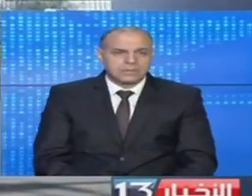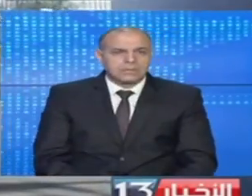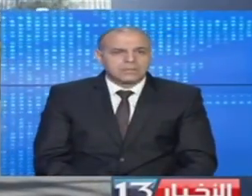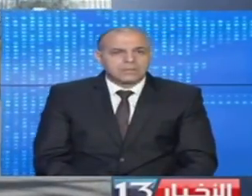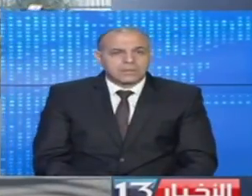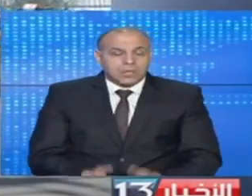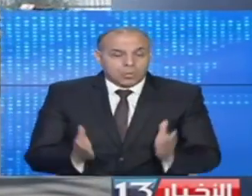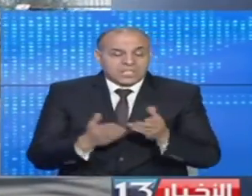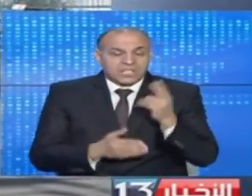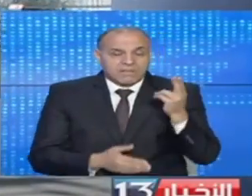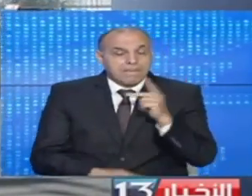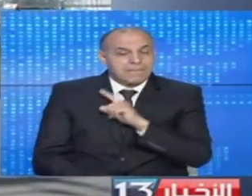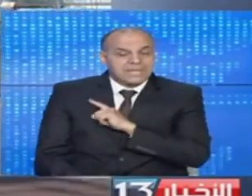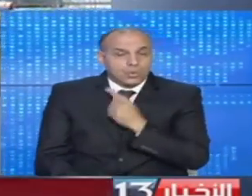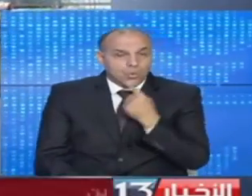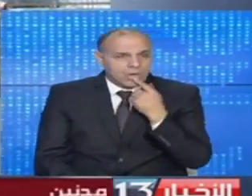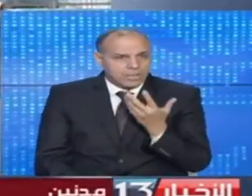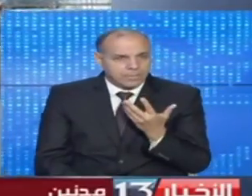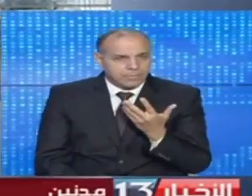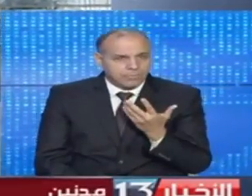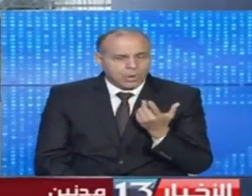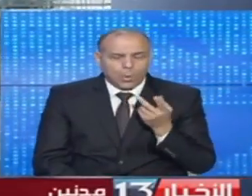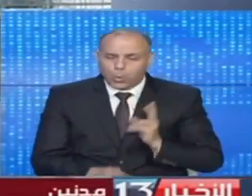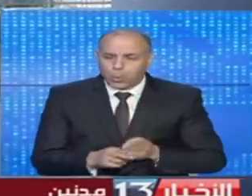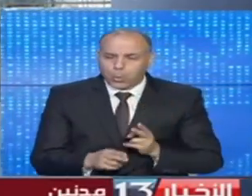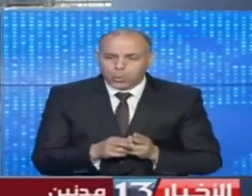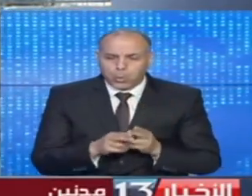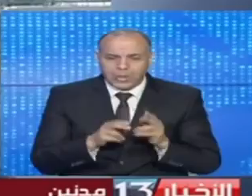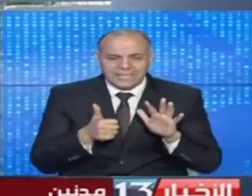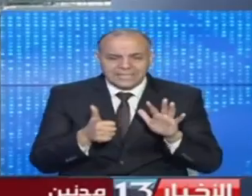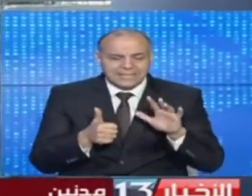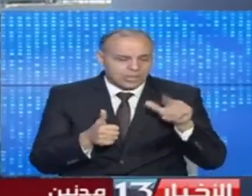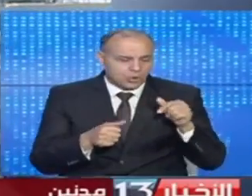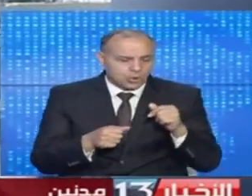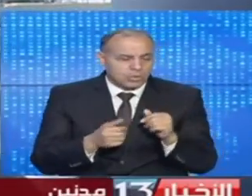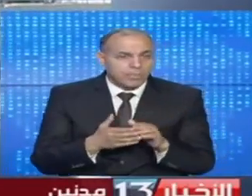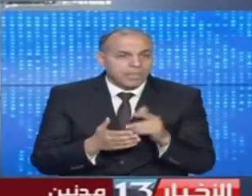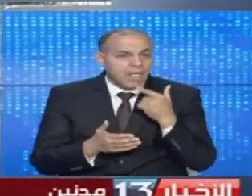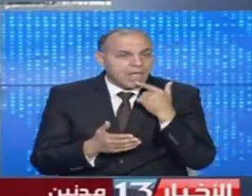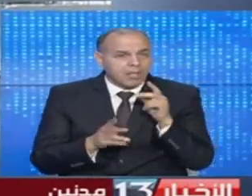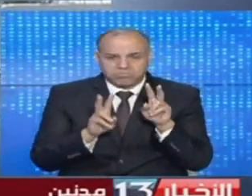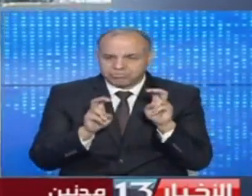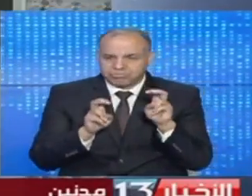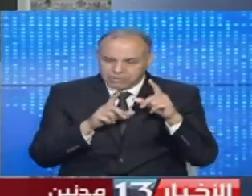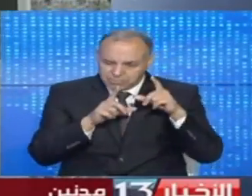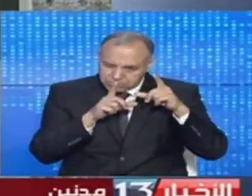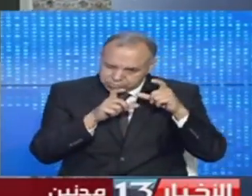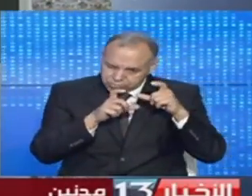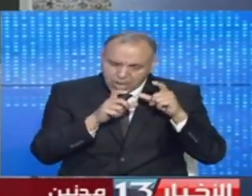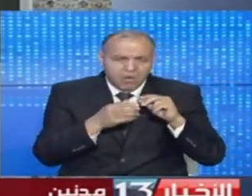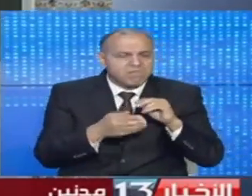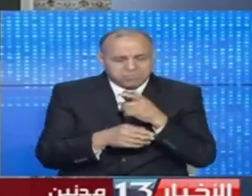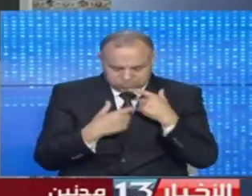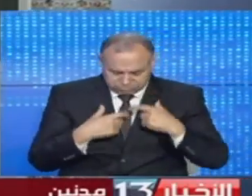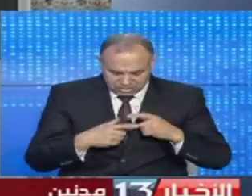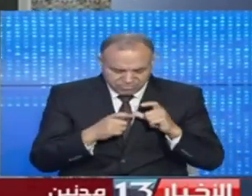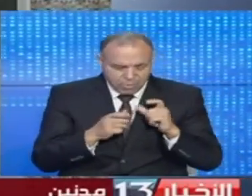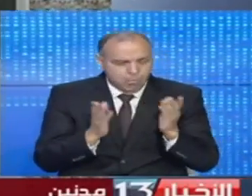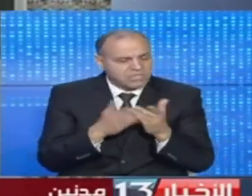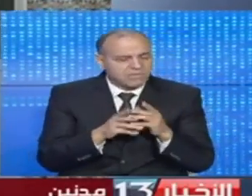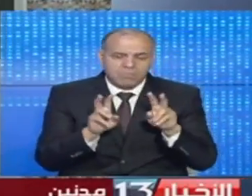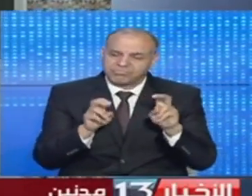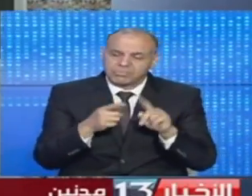الجامعي مدينه منذ اكثر من سته اشهر توقف بالمستشفى